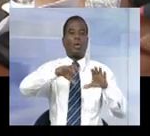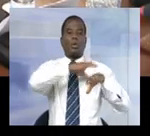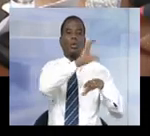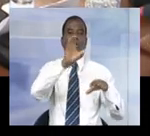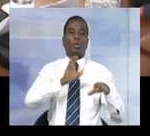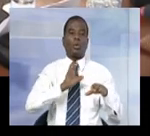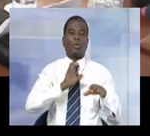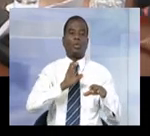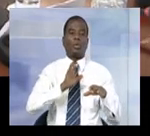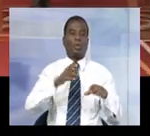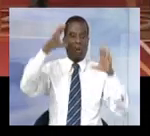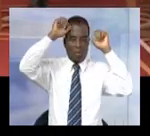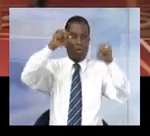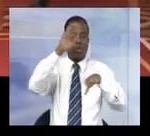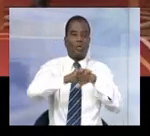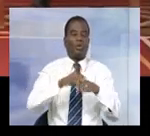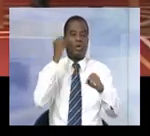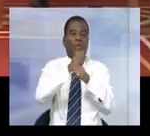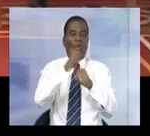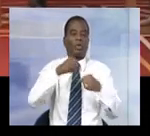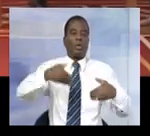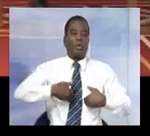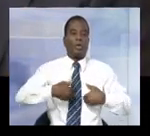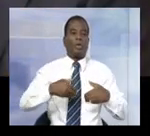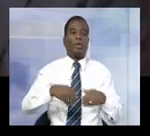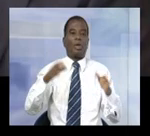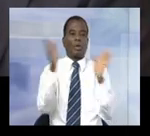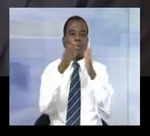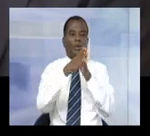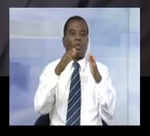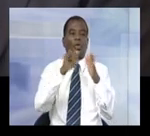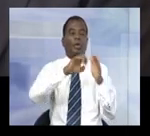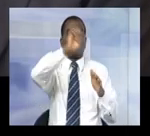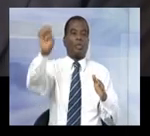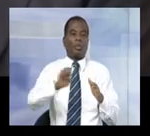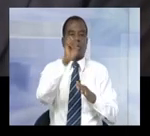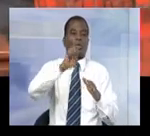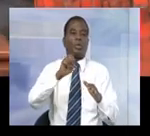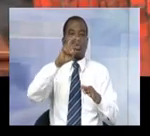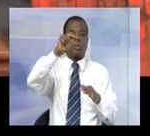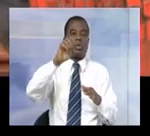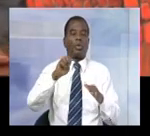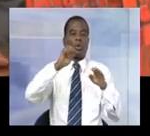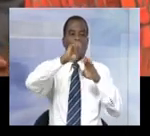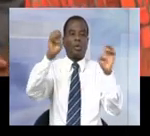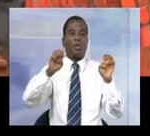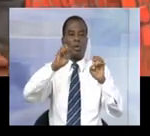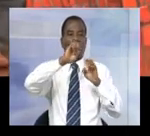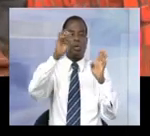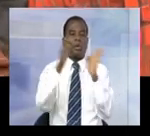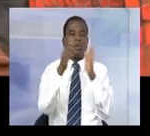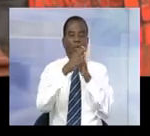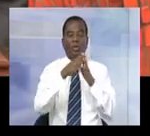présidentiel sur l'emploi des jeunes s'est réuni ce vendredi au palais présidentiel. une réunion présidée par le chef de l'État,